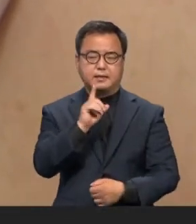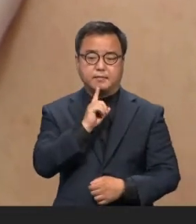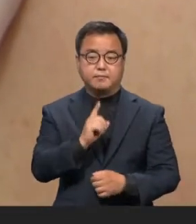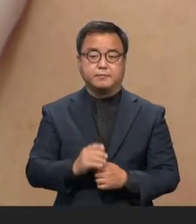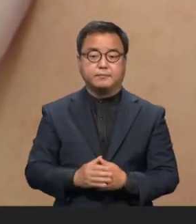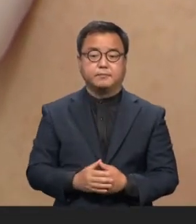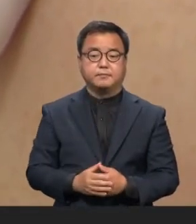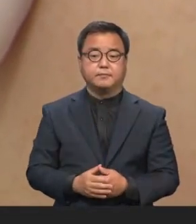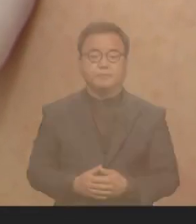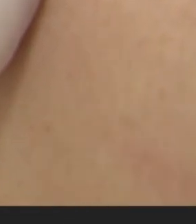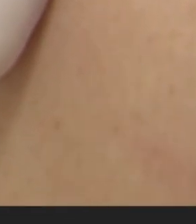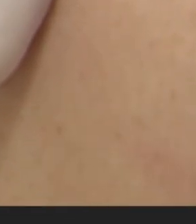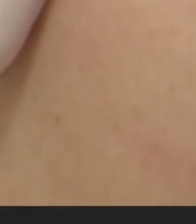서진 성입니다